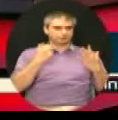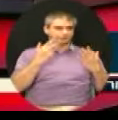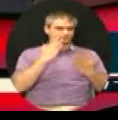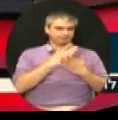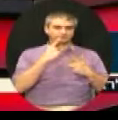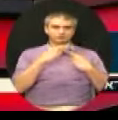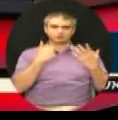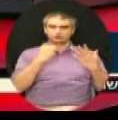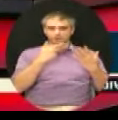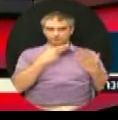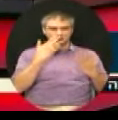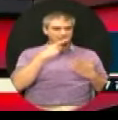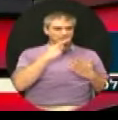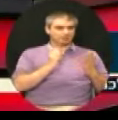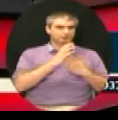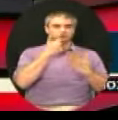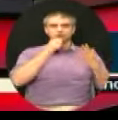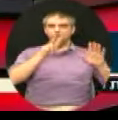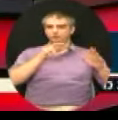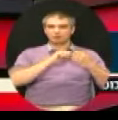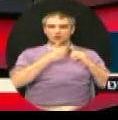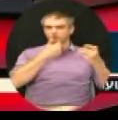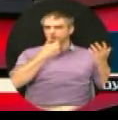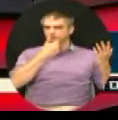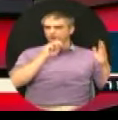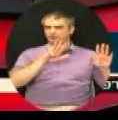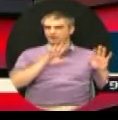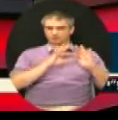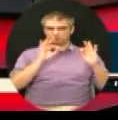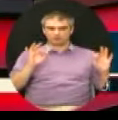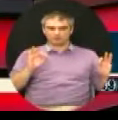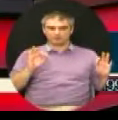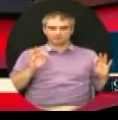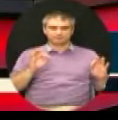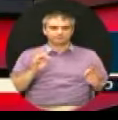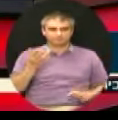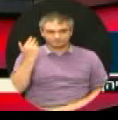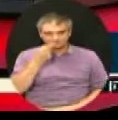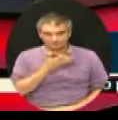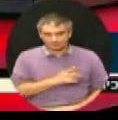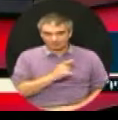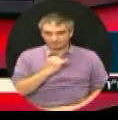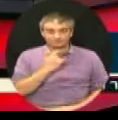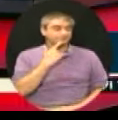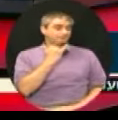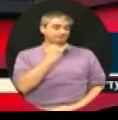או באמצע שנות ה-60, משהו כזה. זה עלה נדמה לי ב-68 או ב-69. לפני שאתה נולדת,